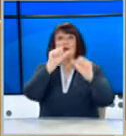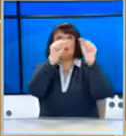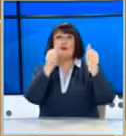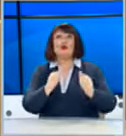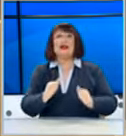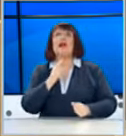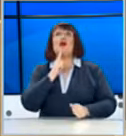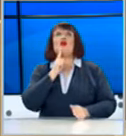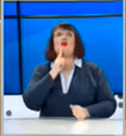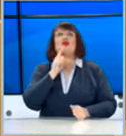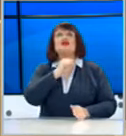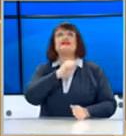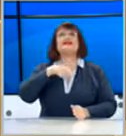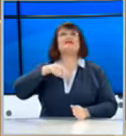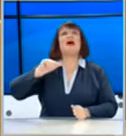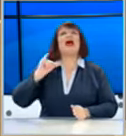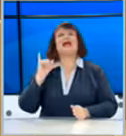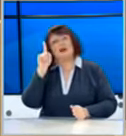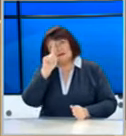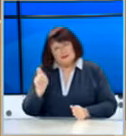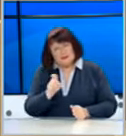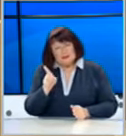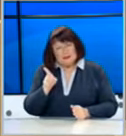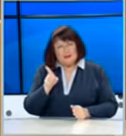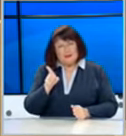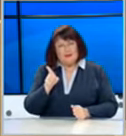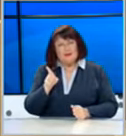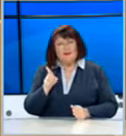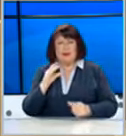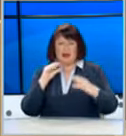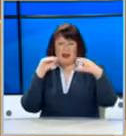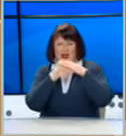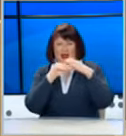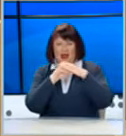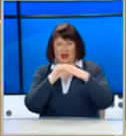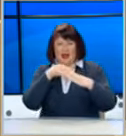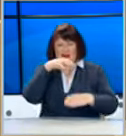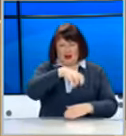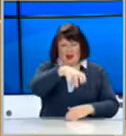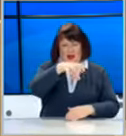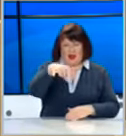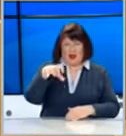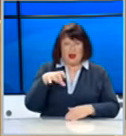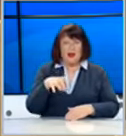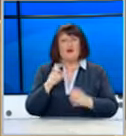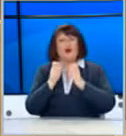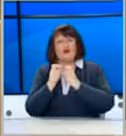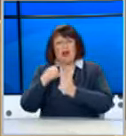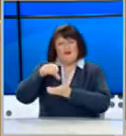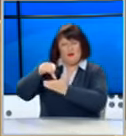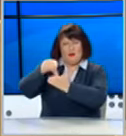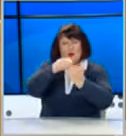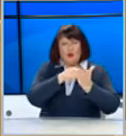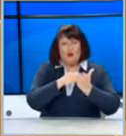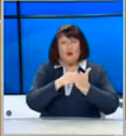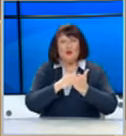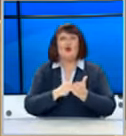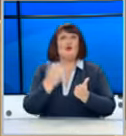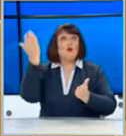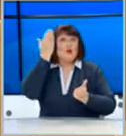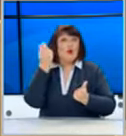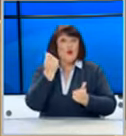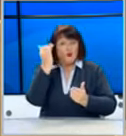ΣΠΑΗ, που αποδεικνύουν ότι οι επενδύσεις στις τοπικές μονάδες πολιτικής προστασίας έχουν μικρότερο